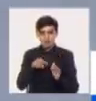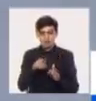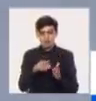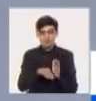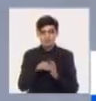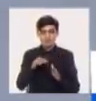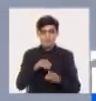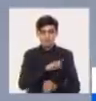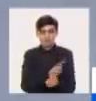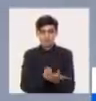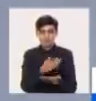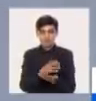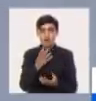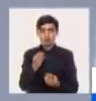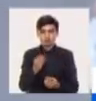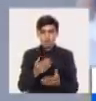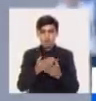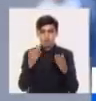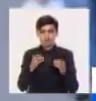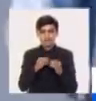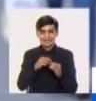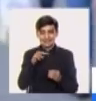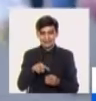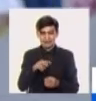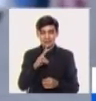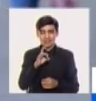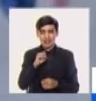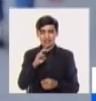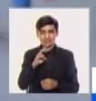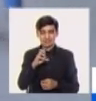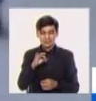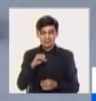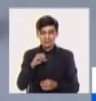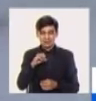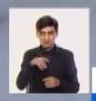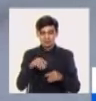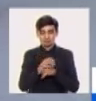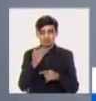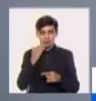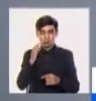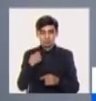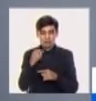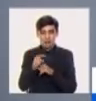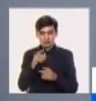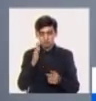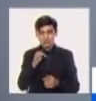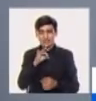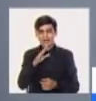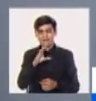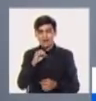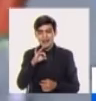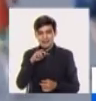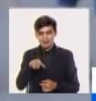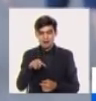кейін тағы бір үлкен 10 литрлік концентратор заказ беріп отырмыз. Қазір транспортный компаниялармен сөйлесіп, ИВЛ аппарат ол